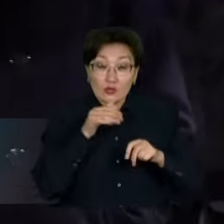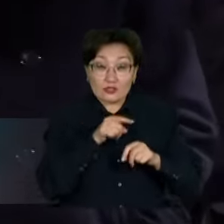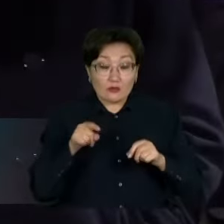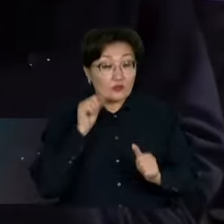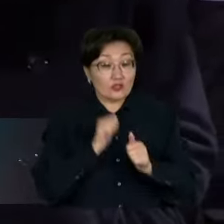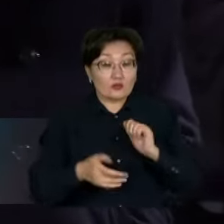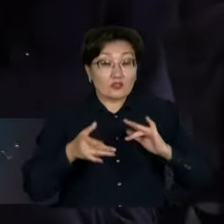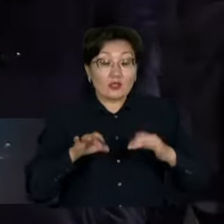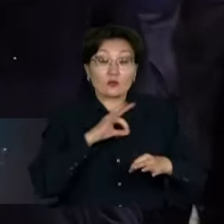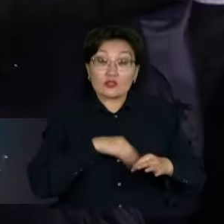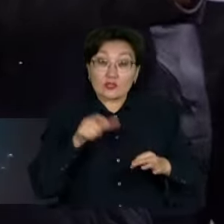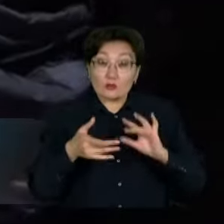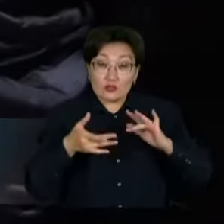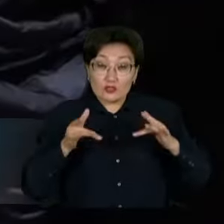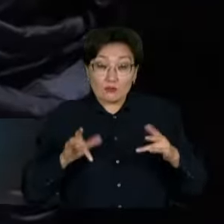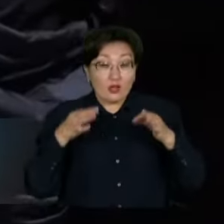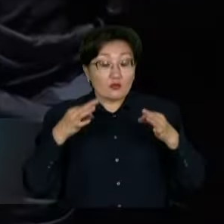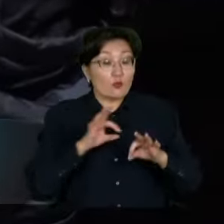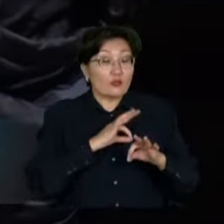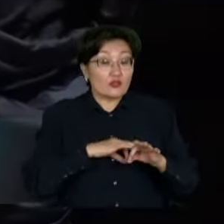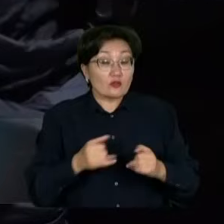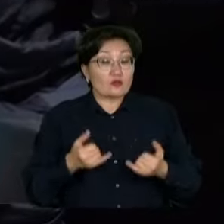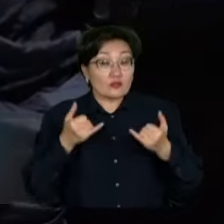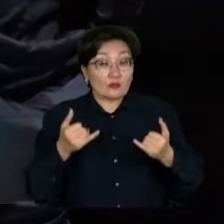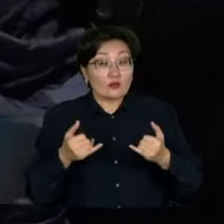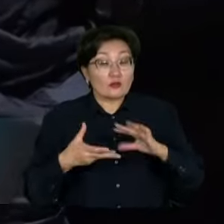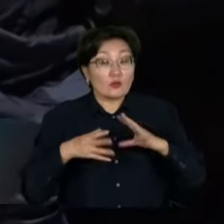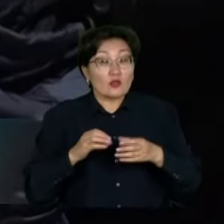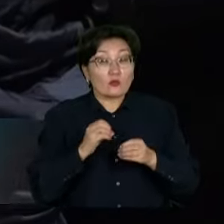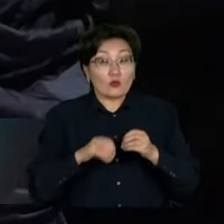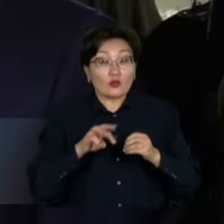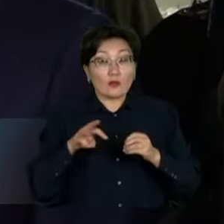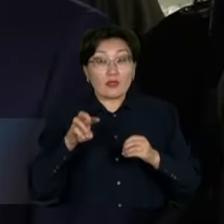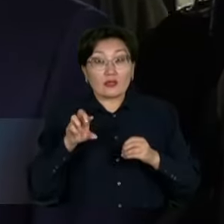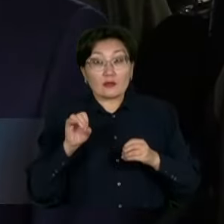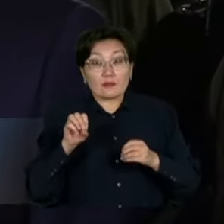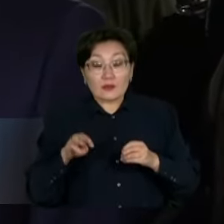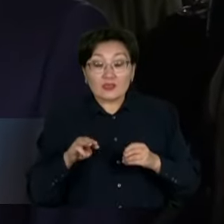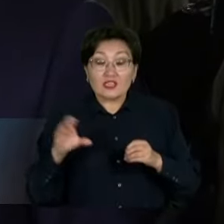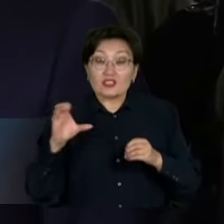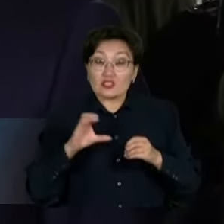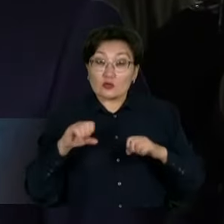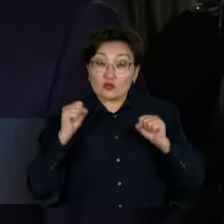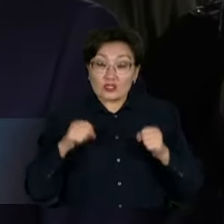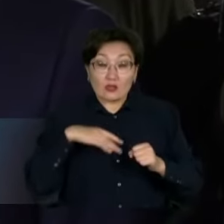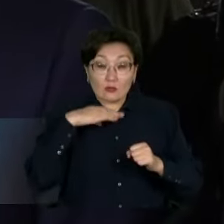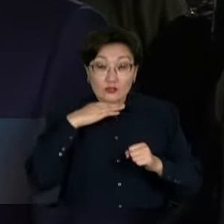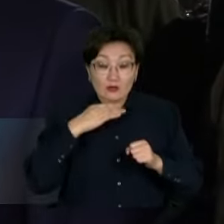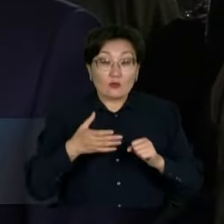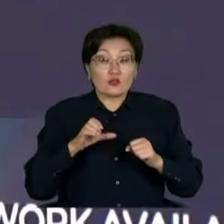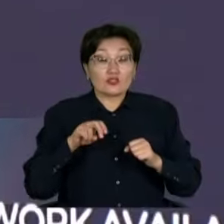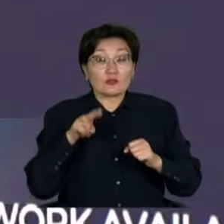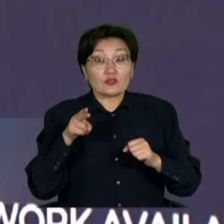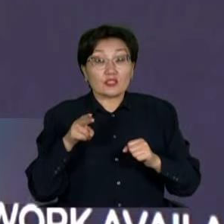әрбір желі қолданушысы ғаламторды еркін пайдалану үшін небәрі 10 мегабит секунд жылдамдық жеткілікті екен. Ал спутниктік